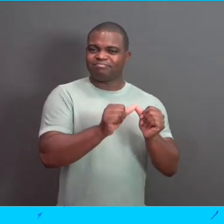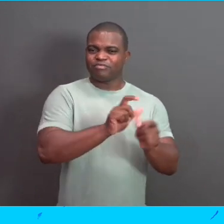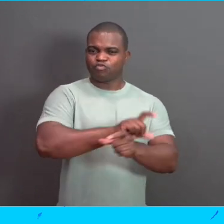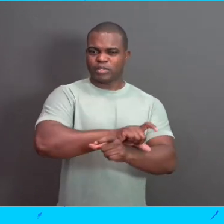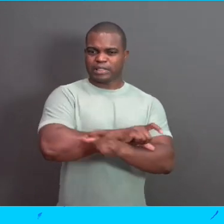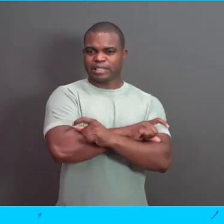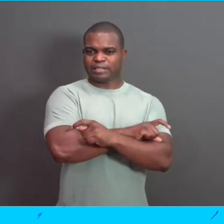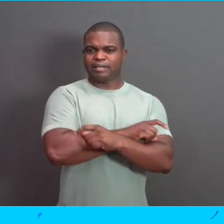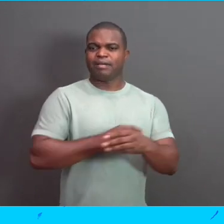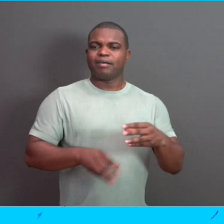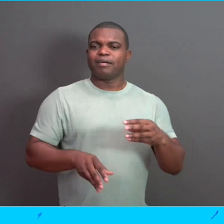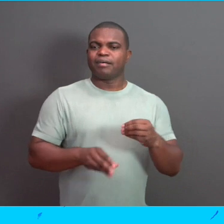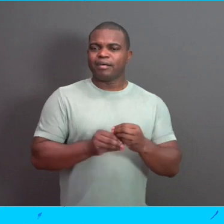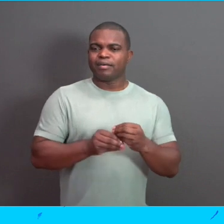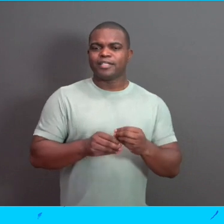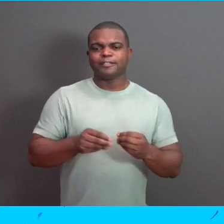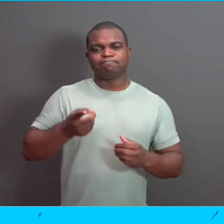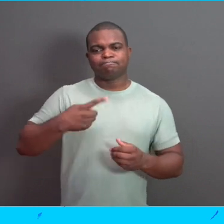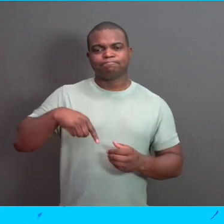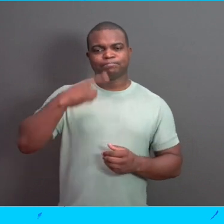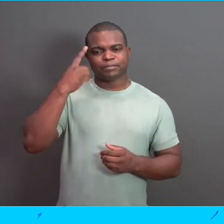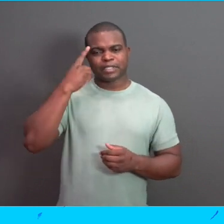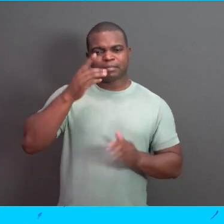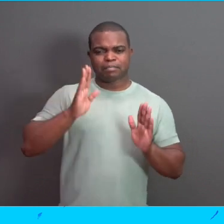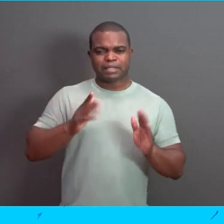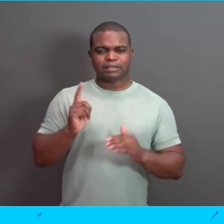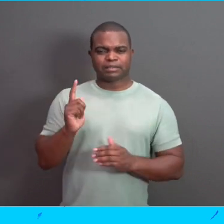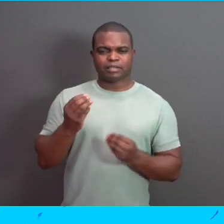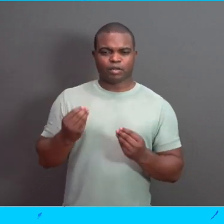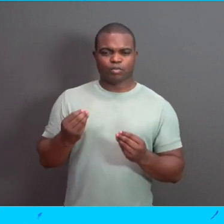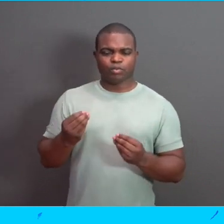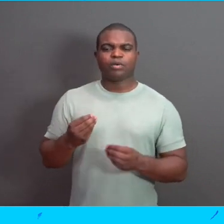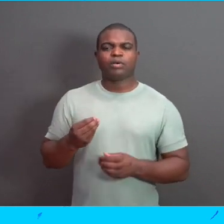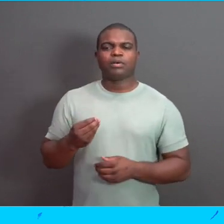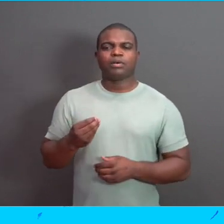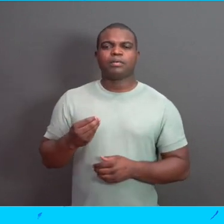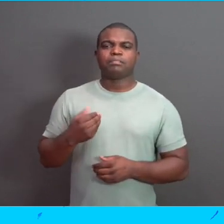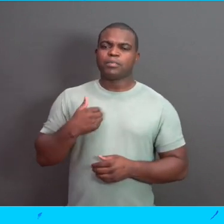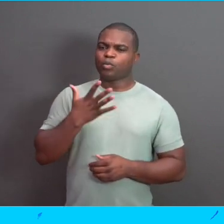Et je voulais retourner au point,